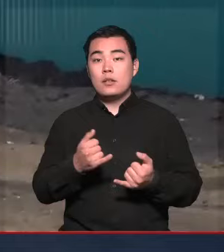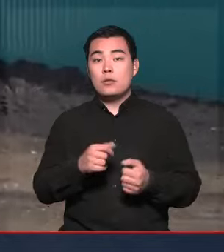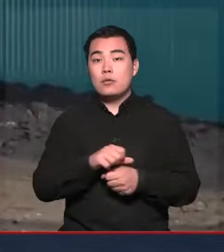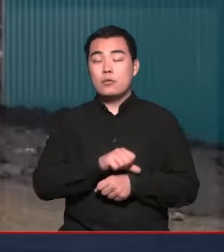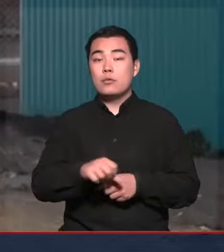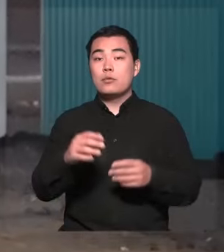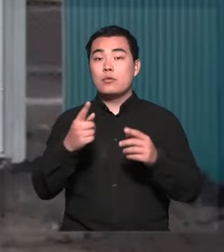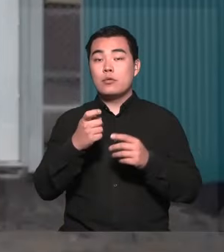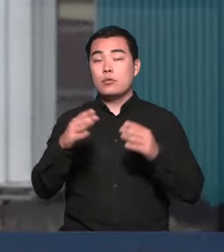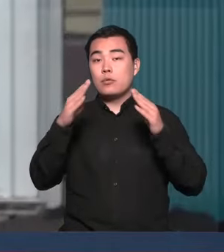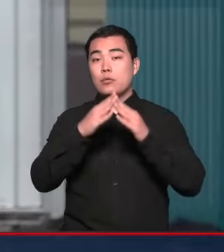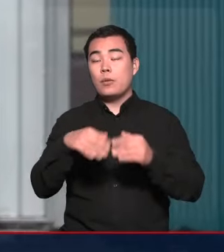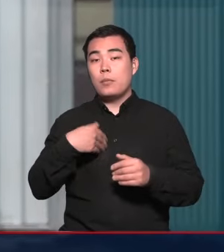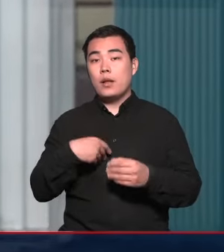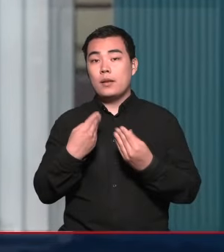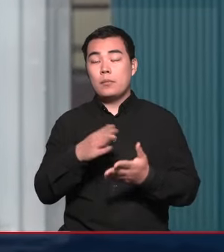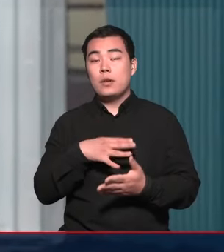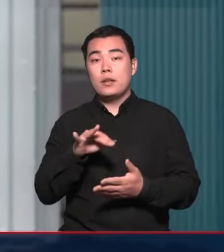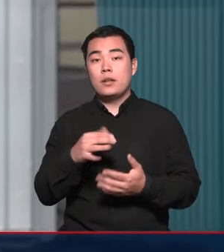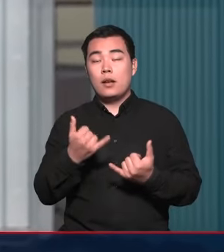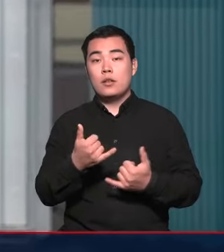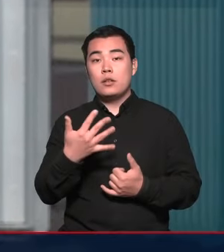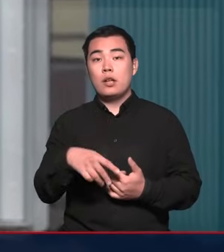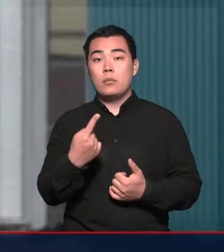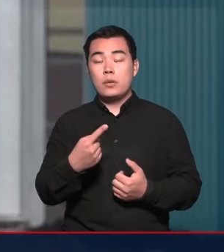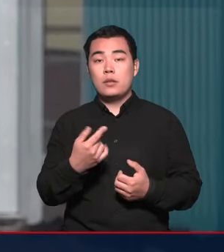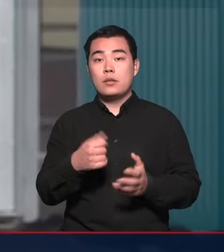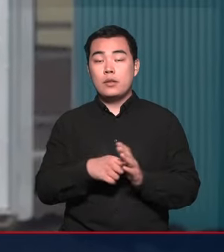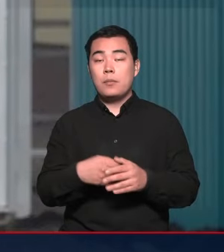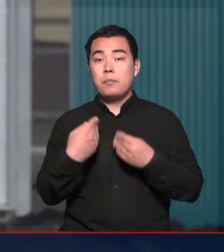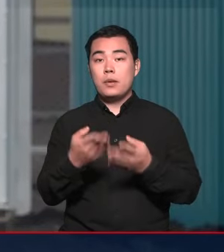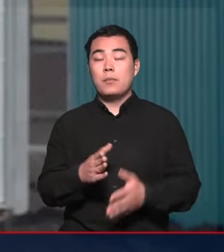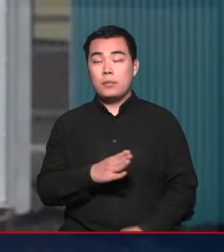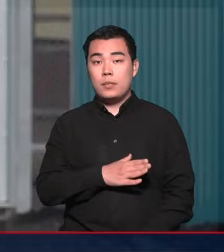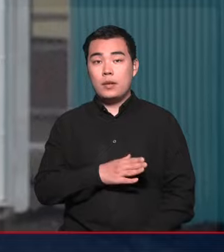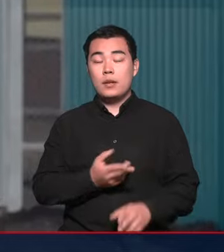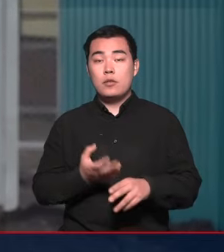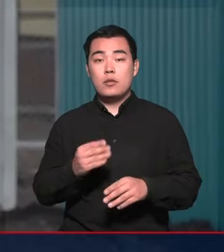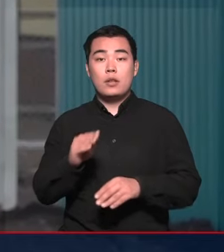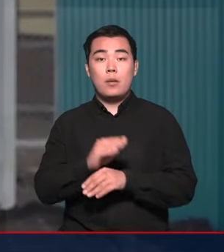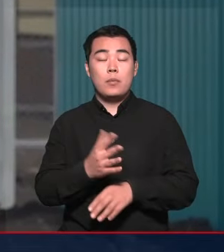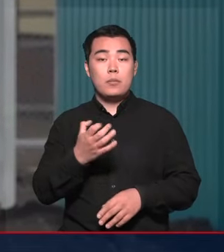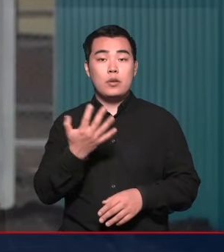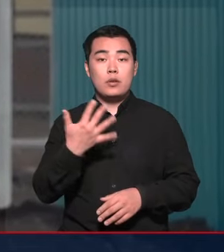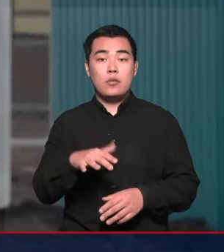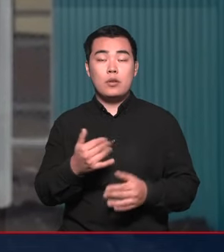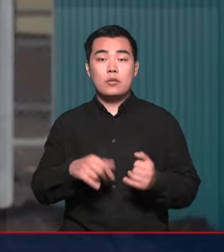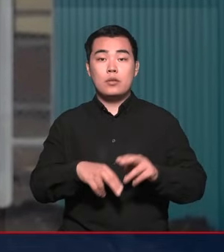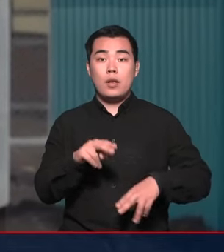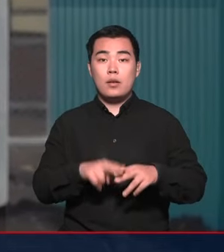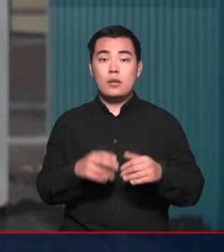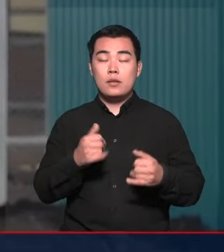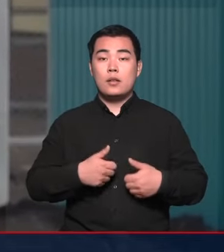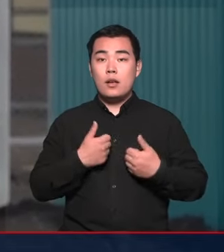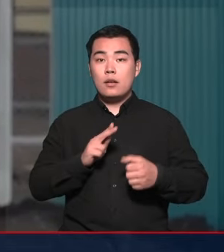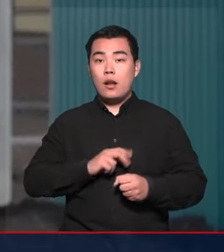үй халық игілігіне берілген. Бүгін тағы 51-інің кілті табысталды. Мұнымен қоса 550-інің құрылысы қызу жүріп